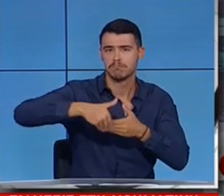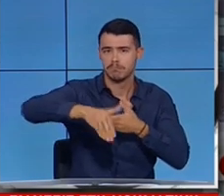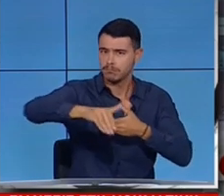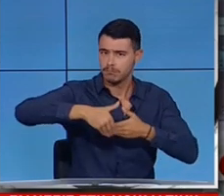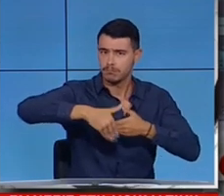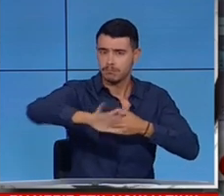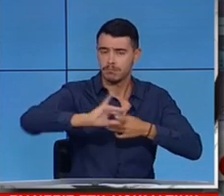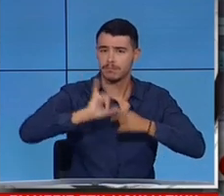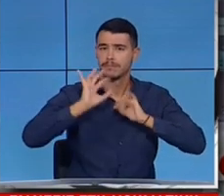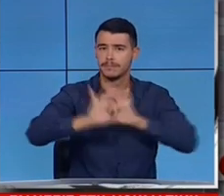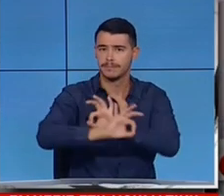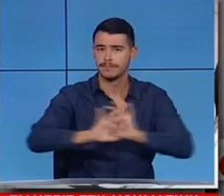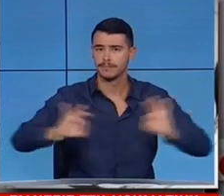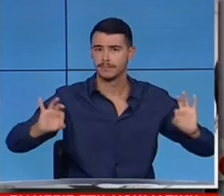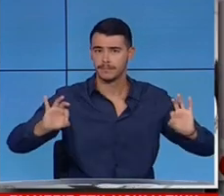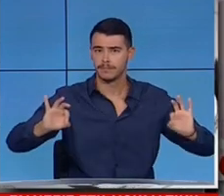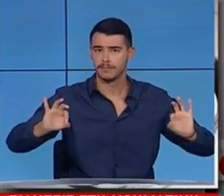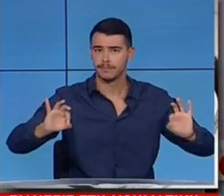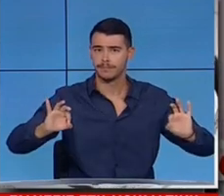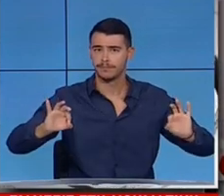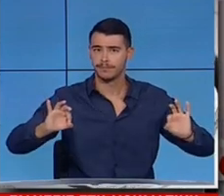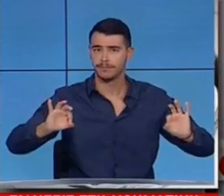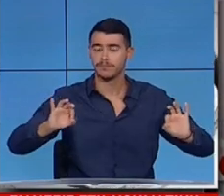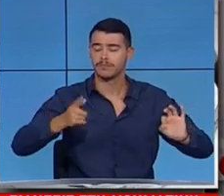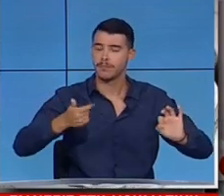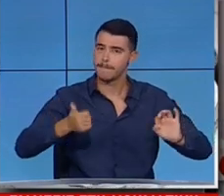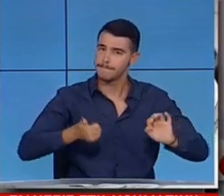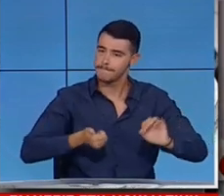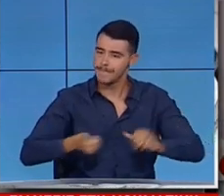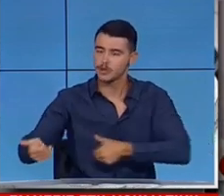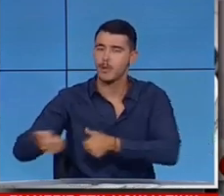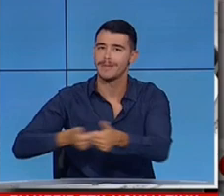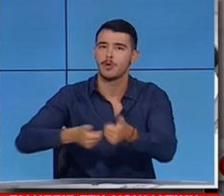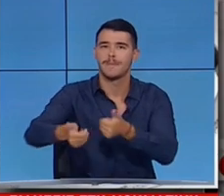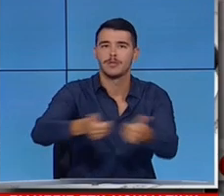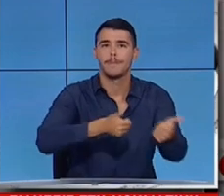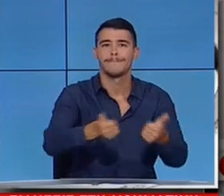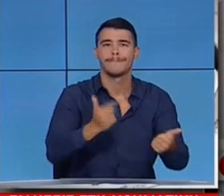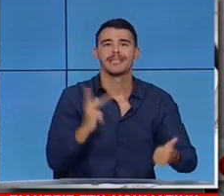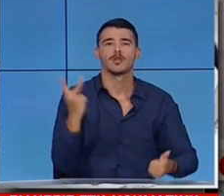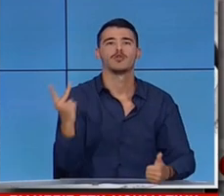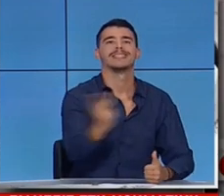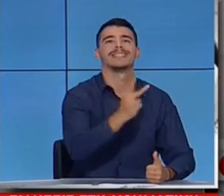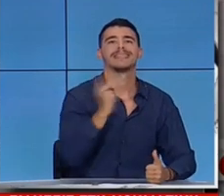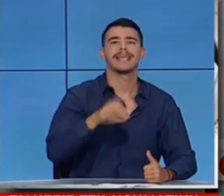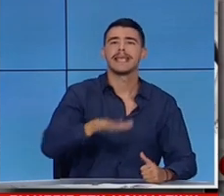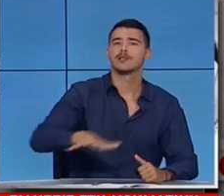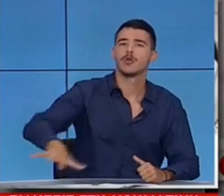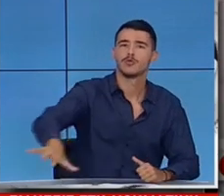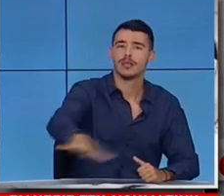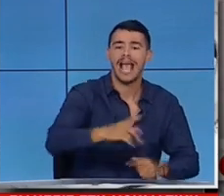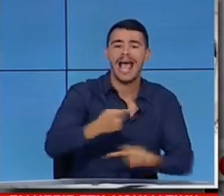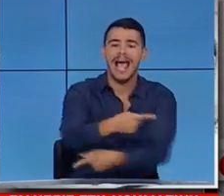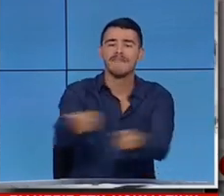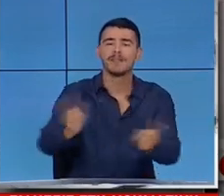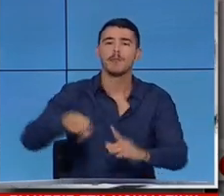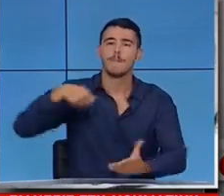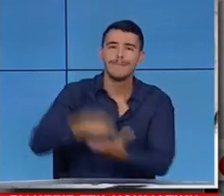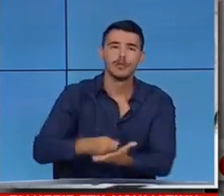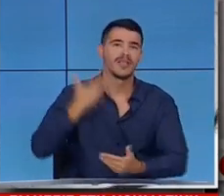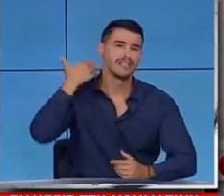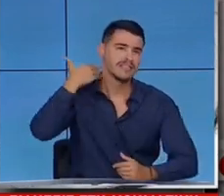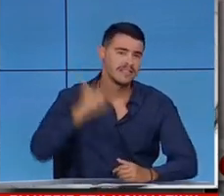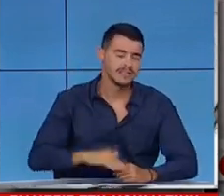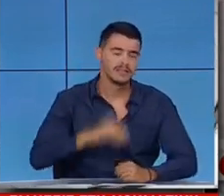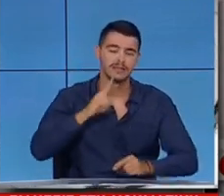περιθώριο για να επιστρέψει στον κόσμο και ειδικά στα κοινωνικά στρώματα τα οποία πλήρωσαν μεγάλο μερίδιο από την κρίση, το κομμάτι του προϊόντος